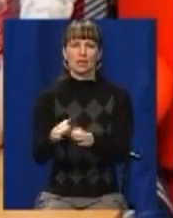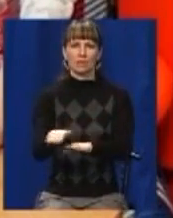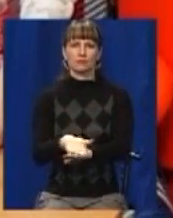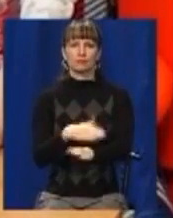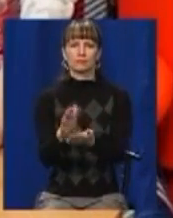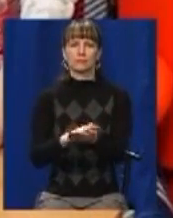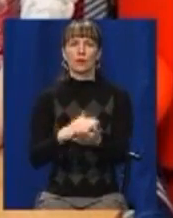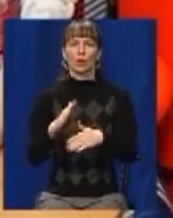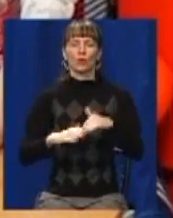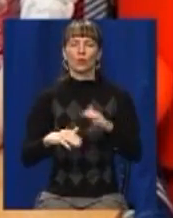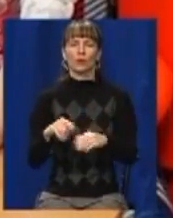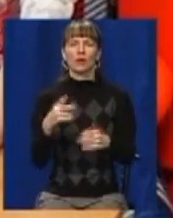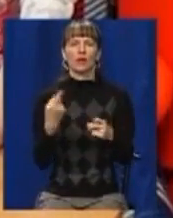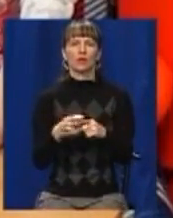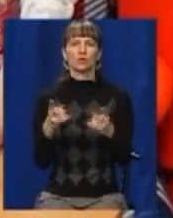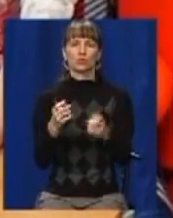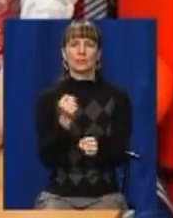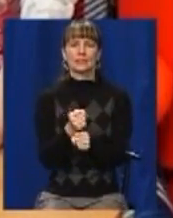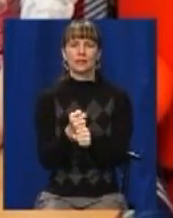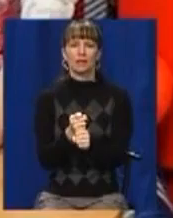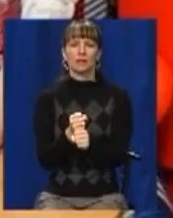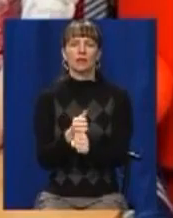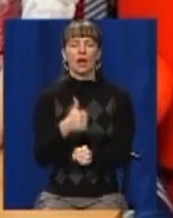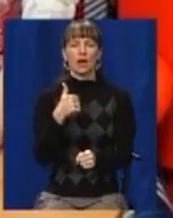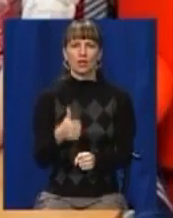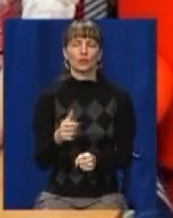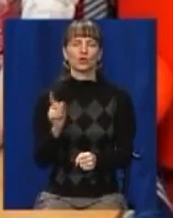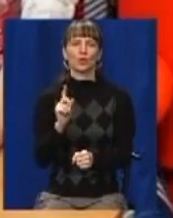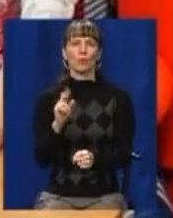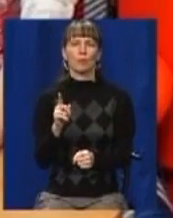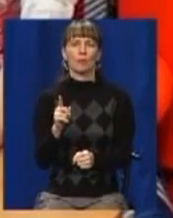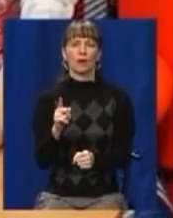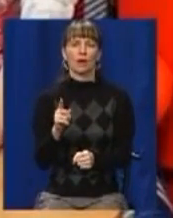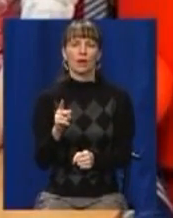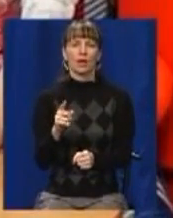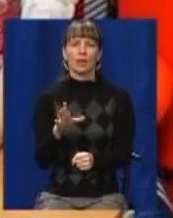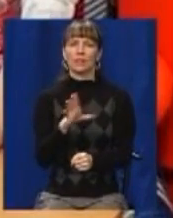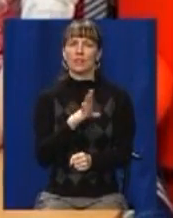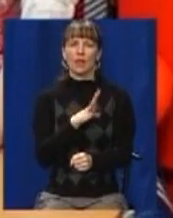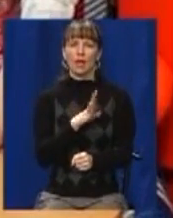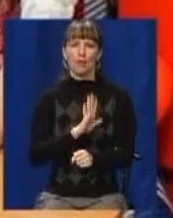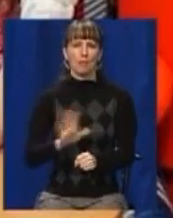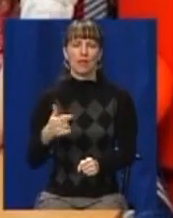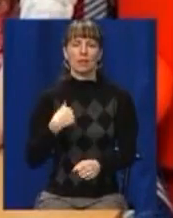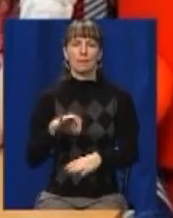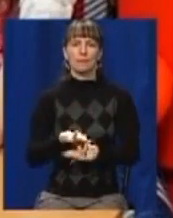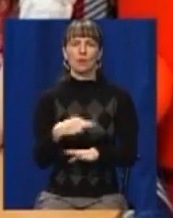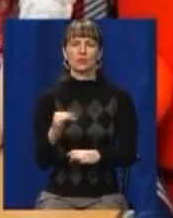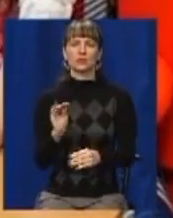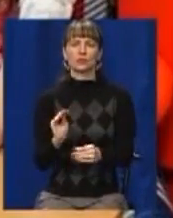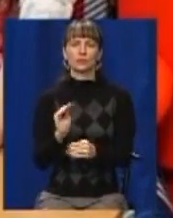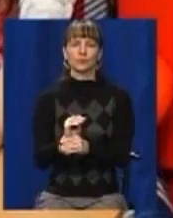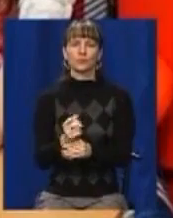розчином руку. Це треба робити дуже, дуже добре, так, щоб не було нам боляче. І беремо трошки,